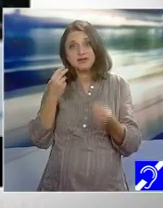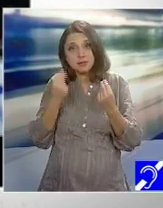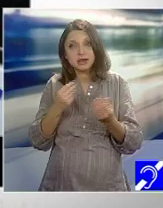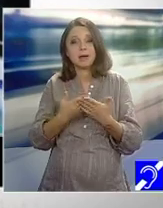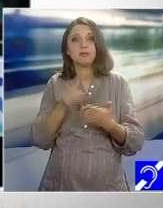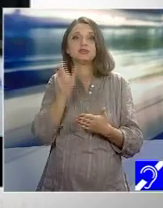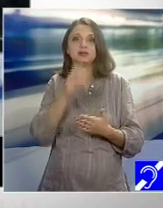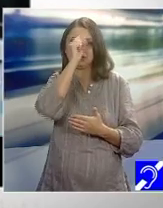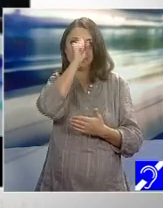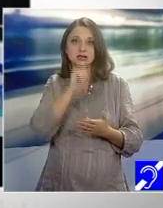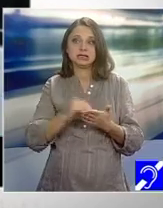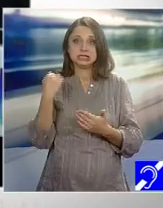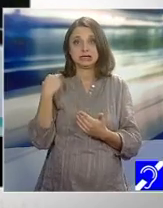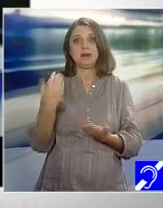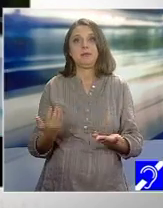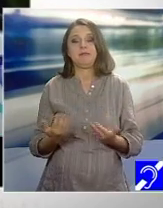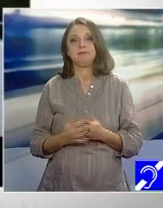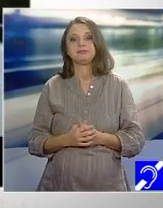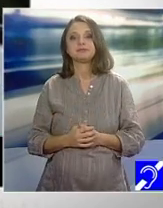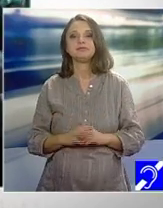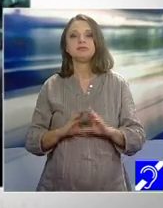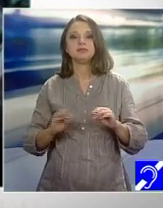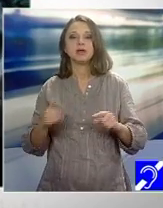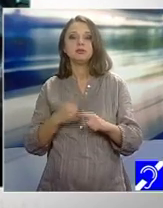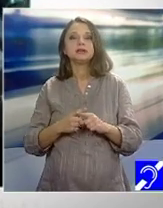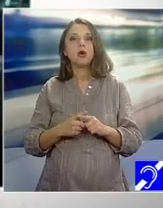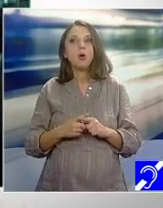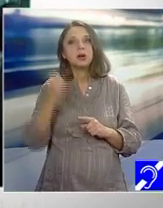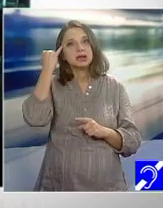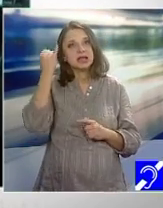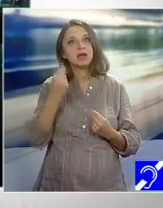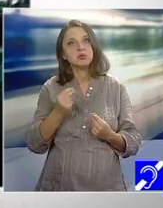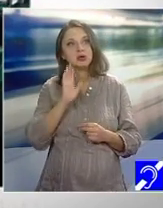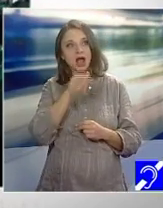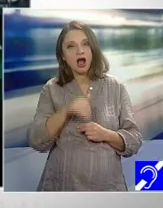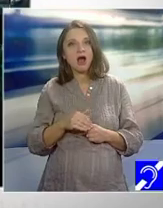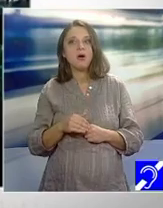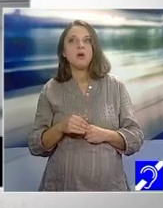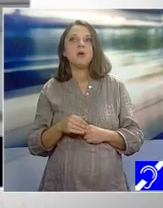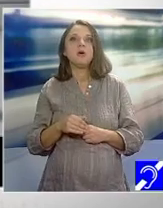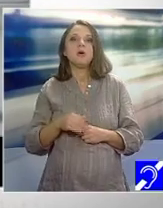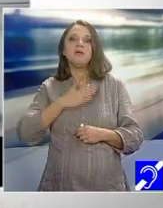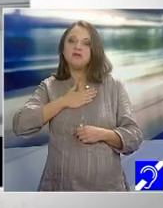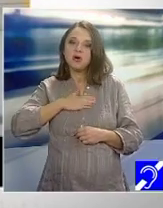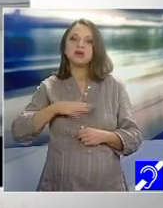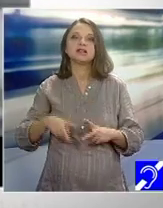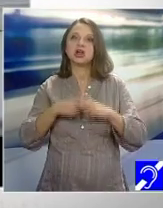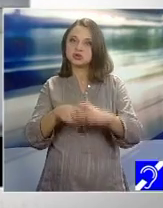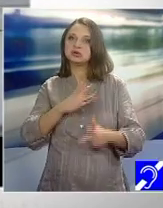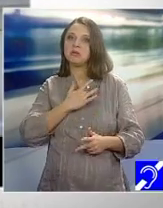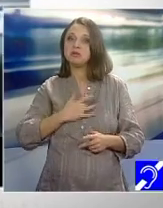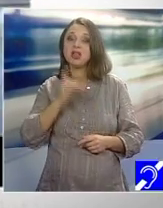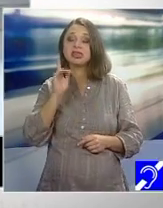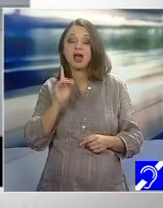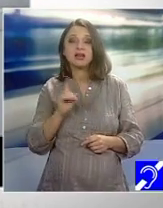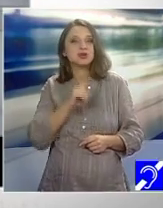de multe ori poate nu e informația care trebuie. Care trebuie pus acolo. Noi chiar